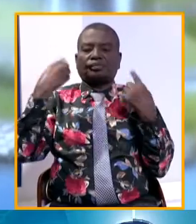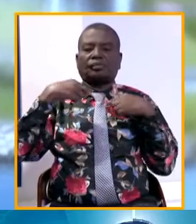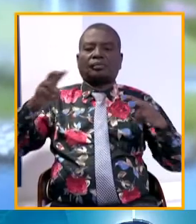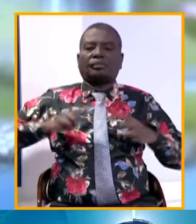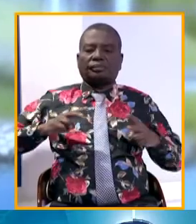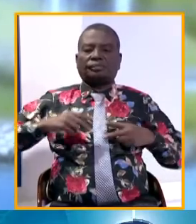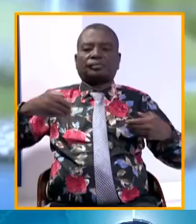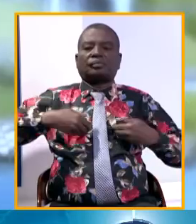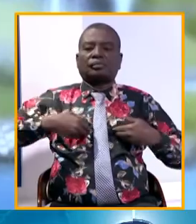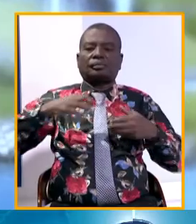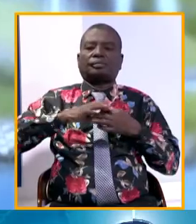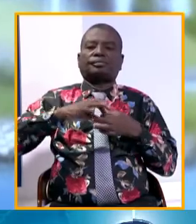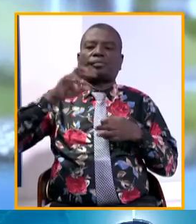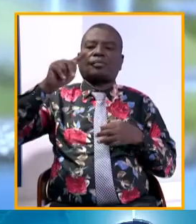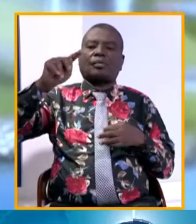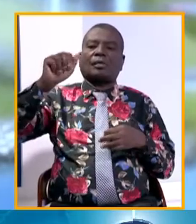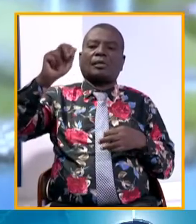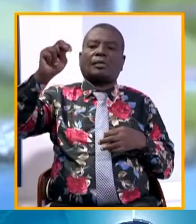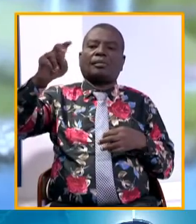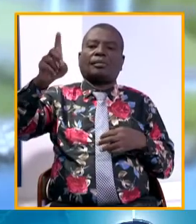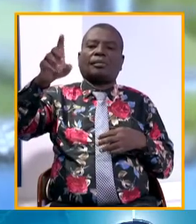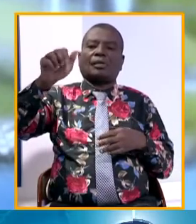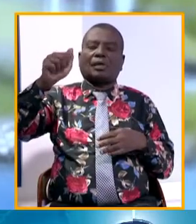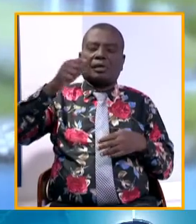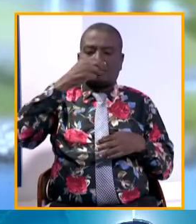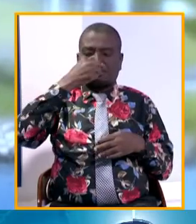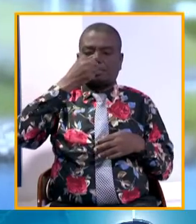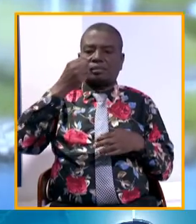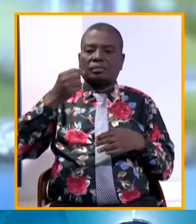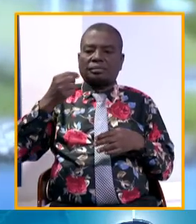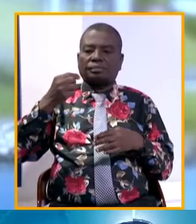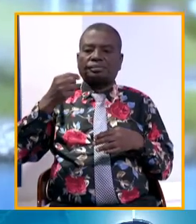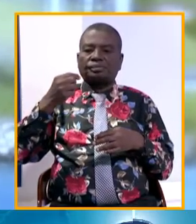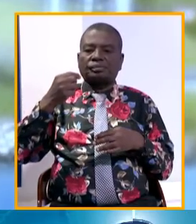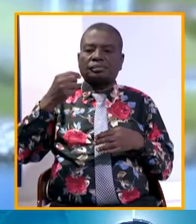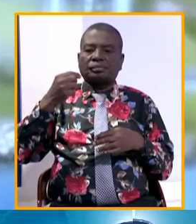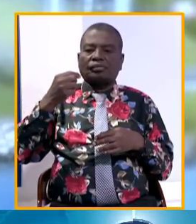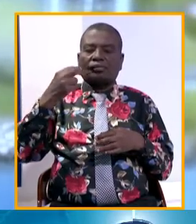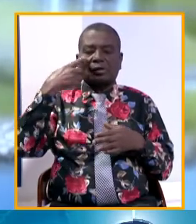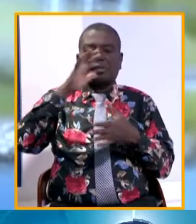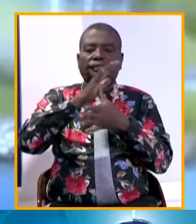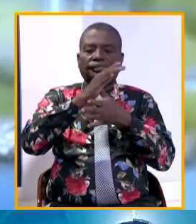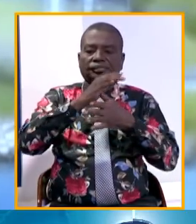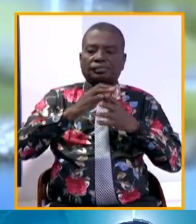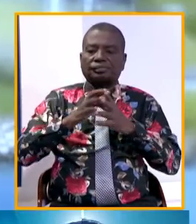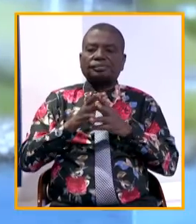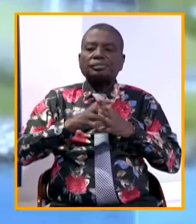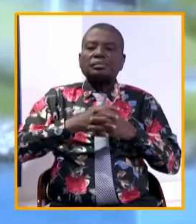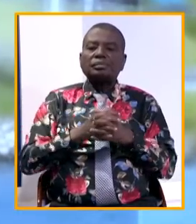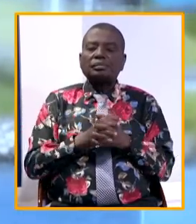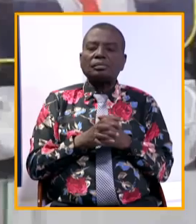vacances la jeunesse de Tanda, localité située dans la région nord-est du pays. Le point, Herman